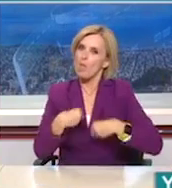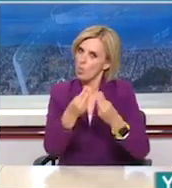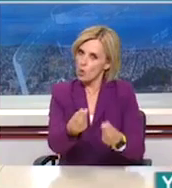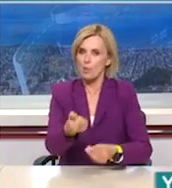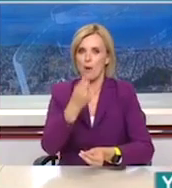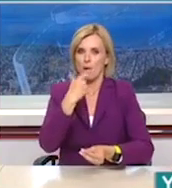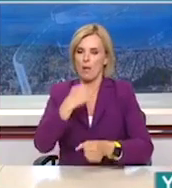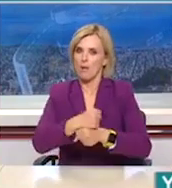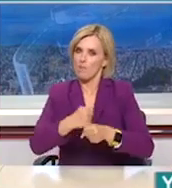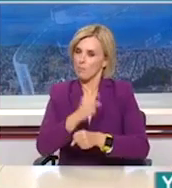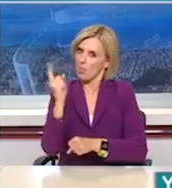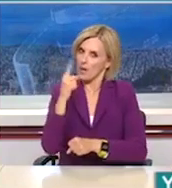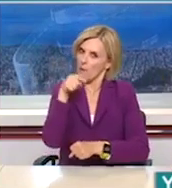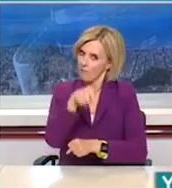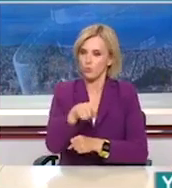αυτό το φάρμακο